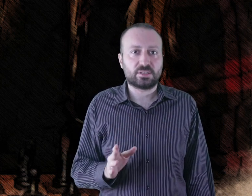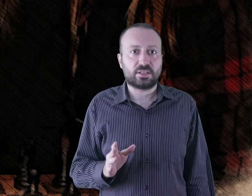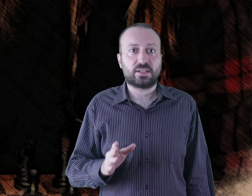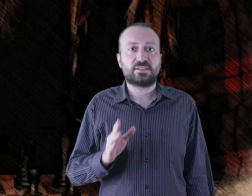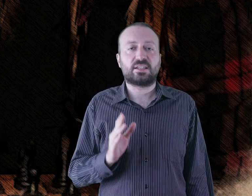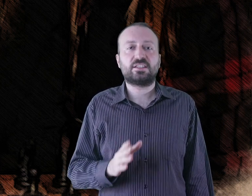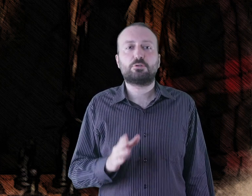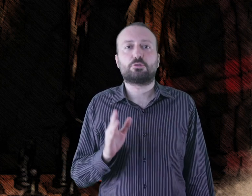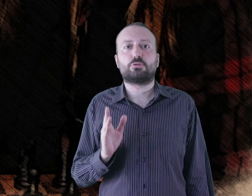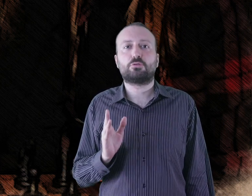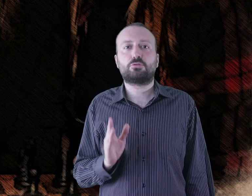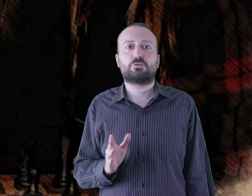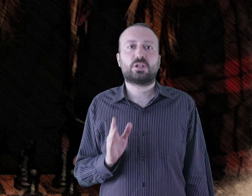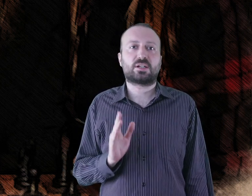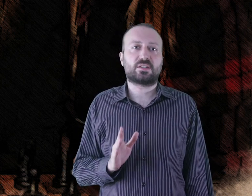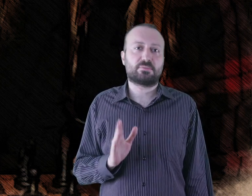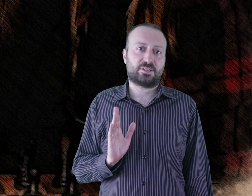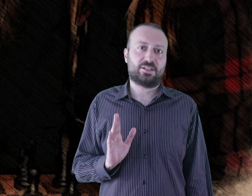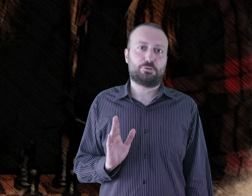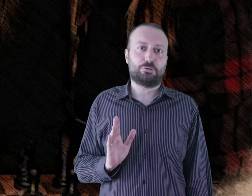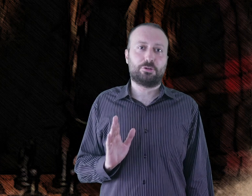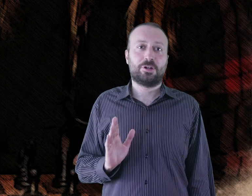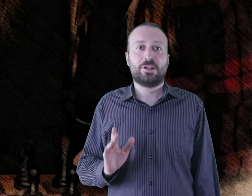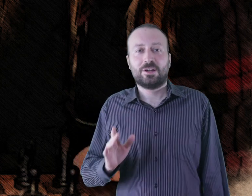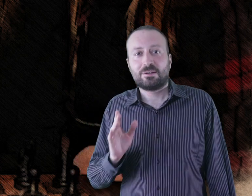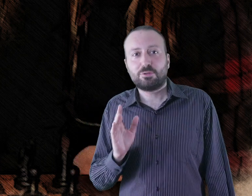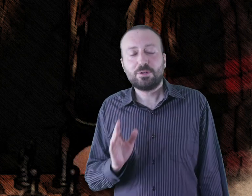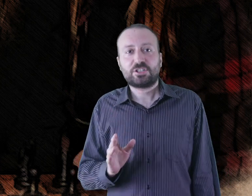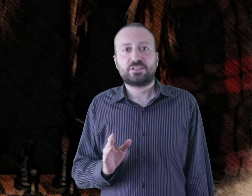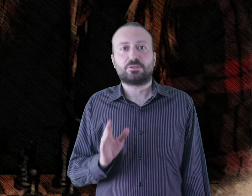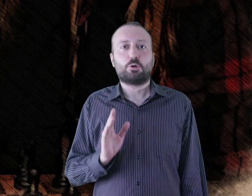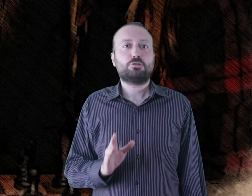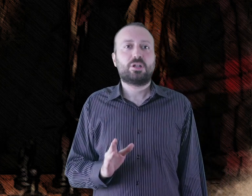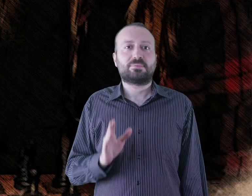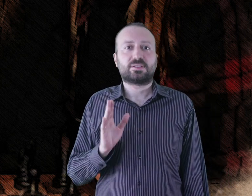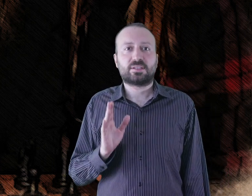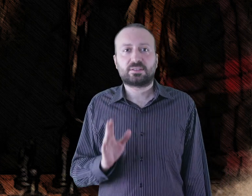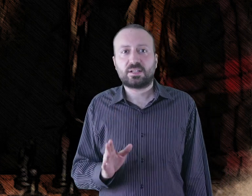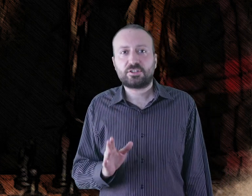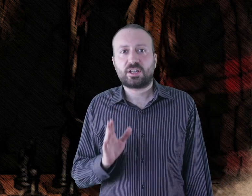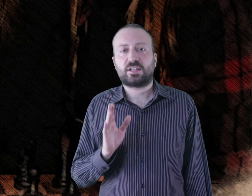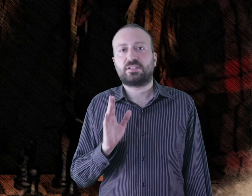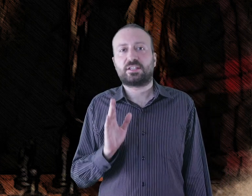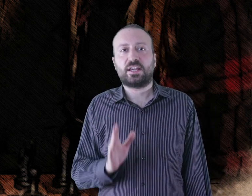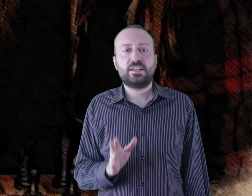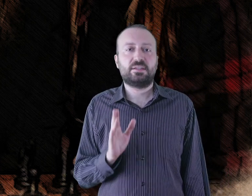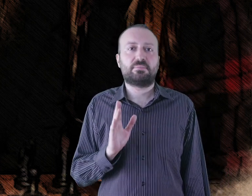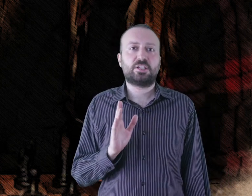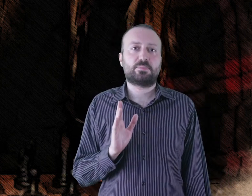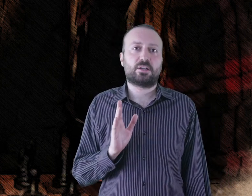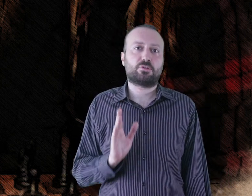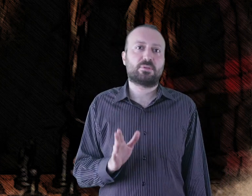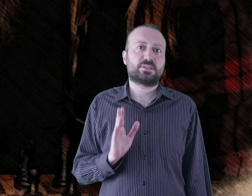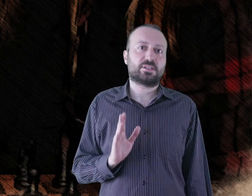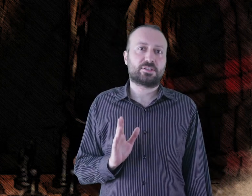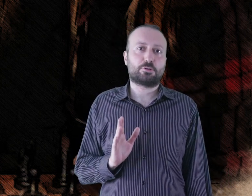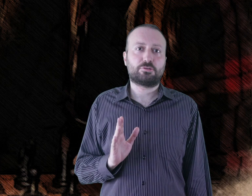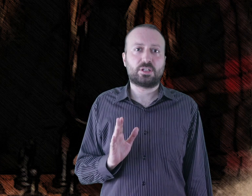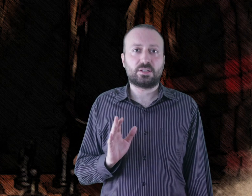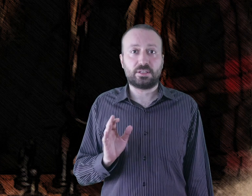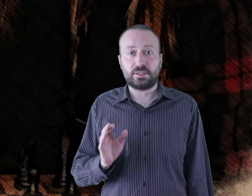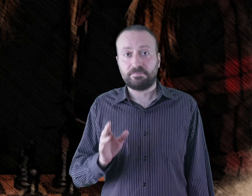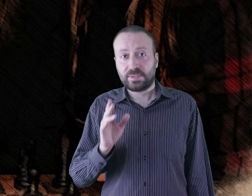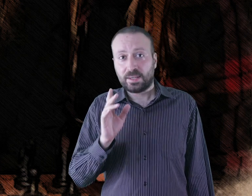oyuncuları arasında 8 oyun üst üste kazanmasıyla da ünlü. Bu başarının o dönemde satranç tarihindeki en iyi 5 performans